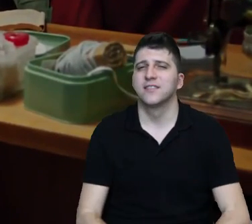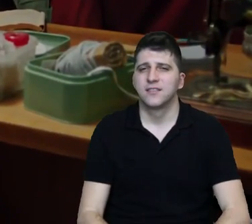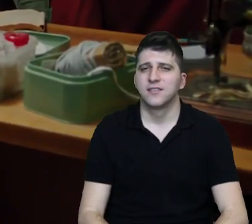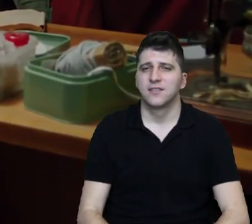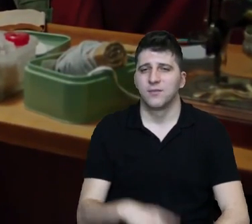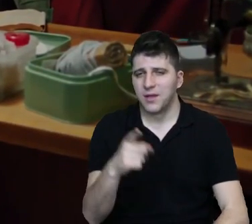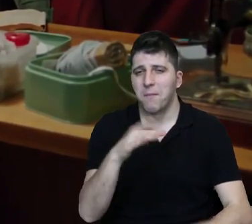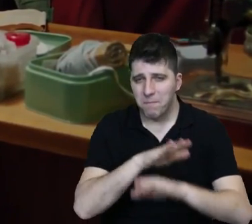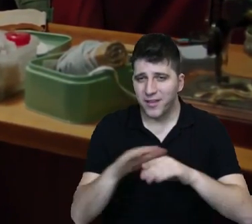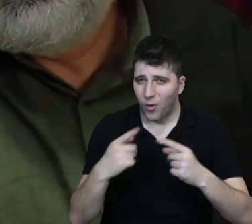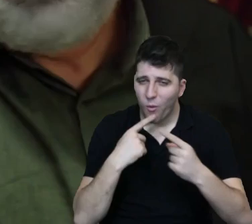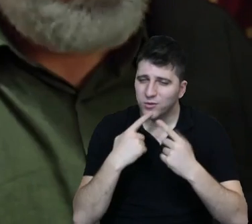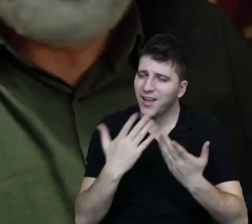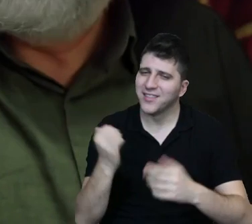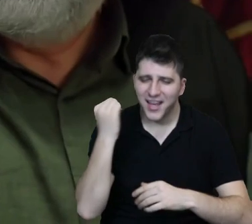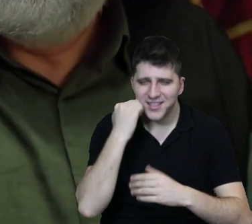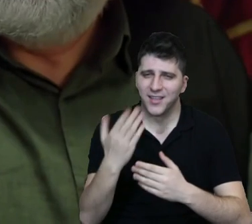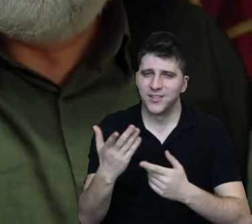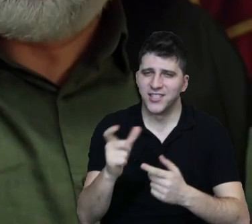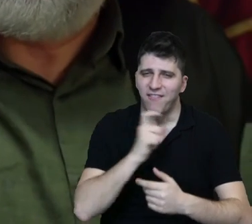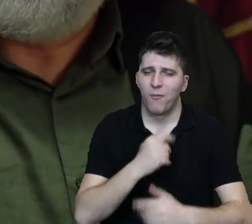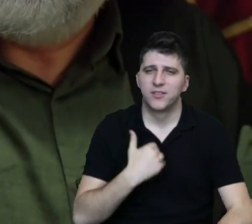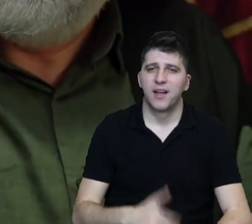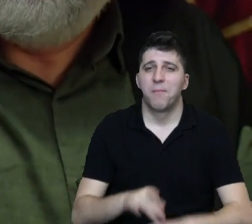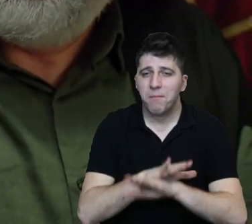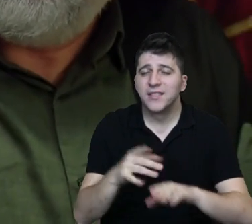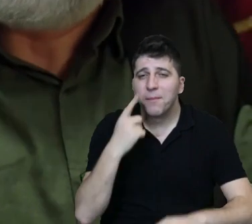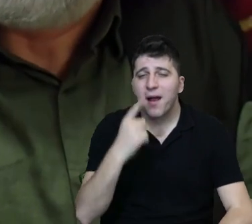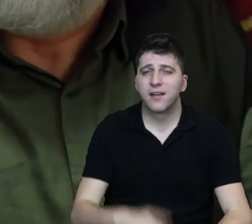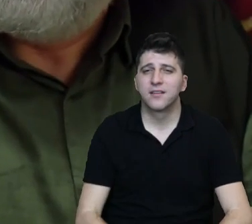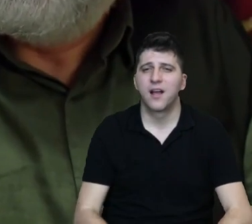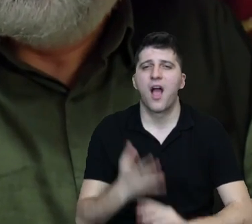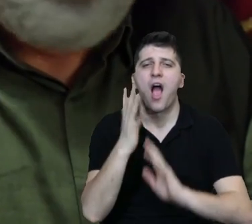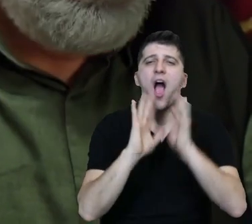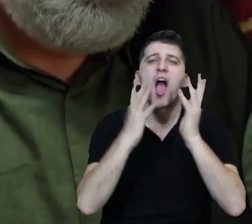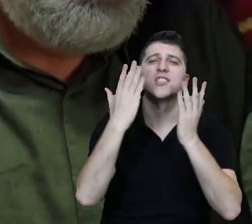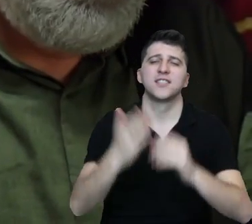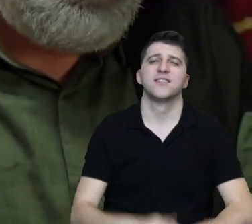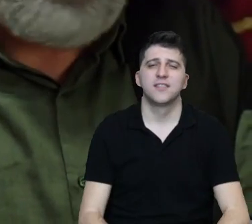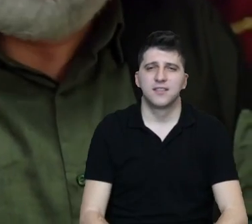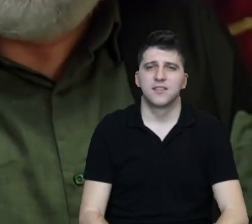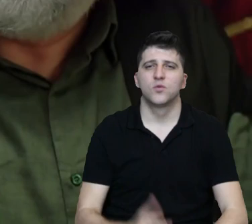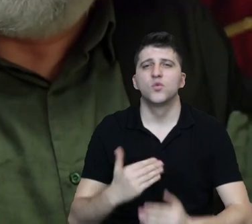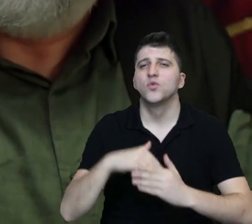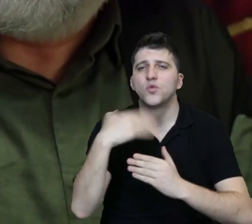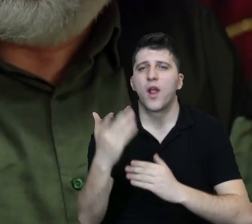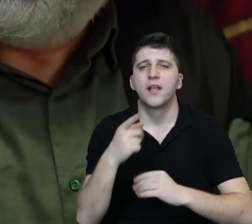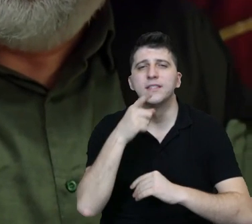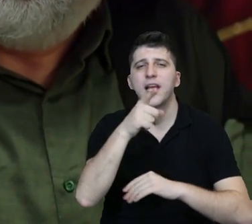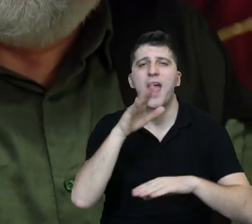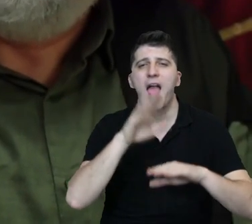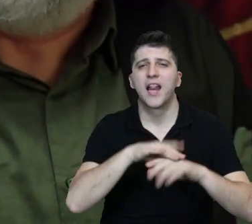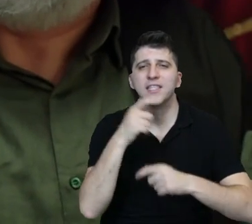Dili olsa da bir konuşsa. Bak, şu masa ağaçtı. Sonra da geldi senin